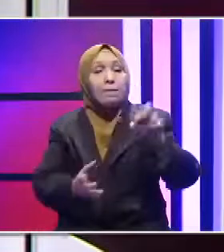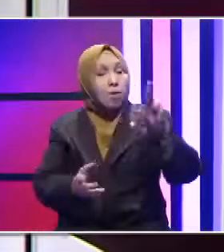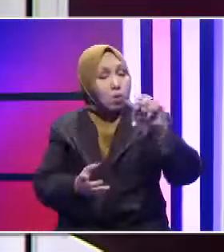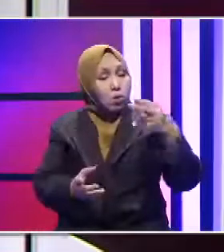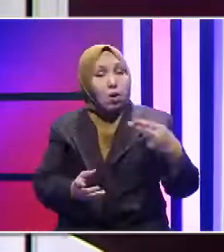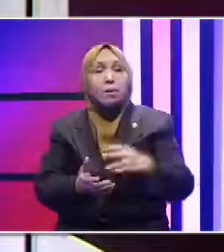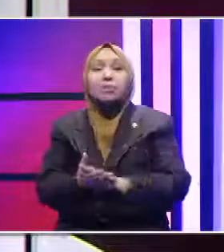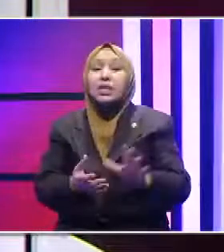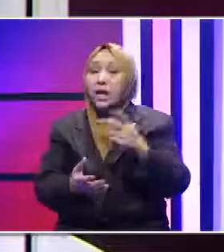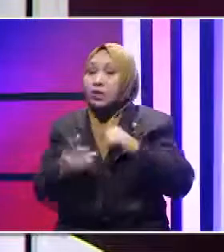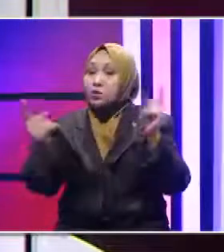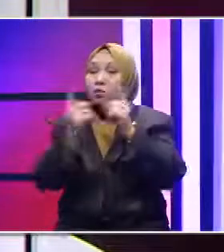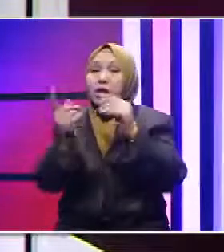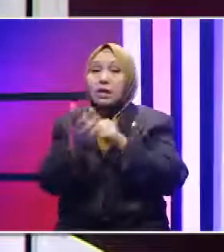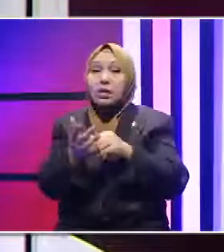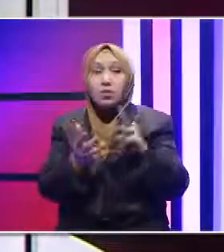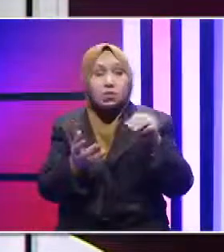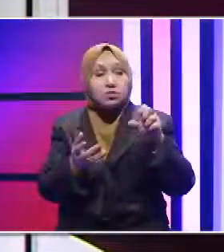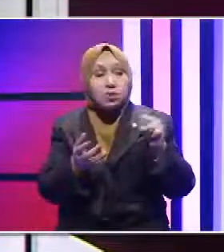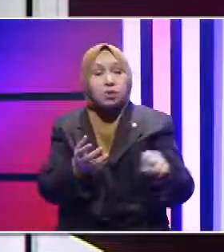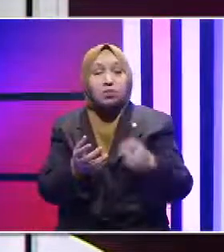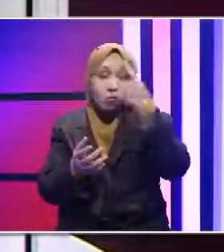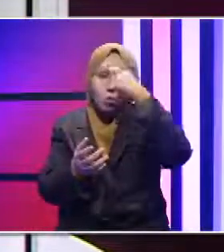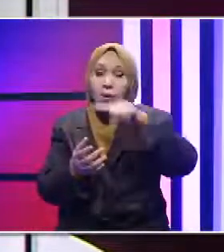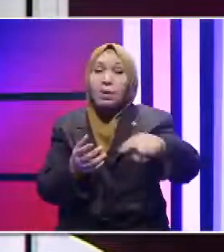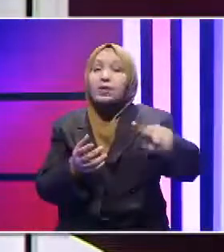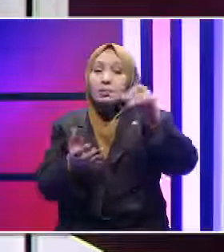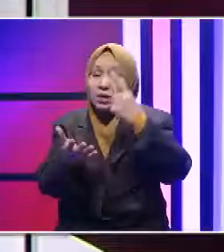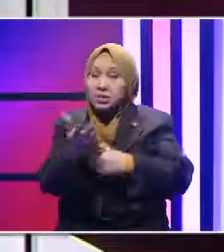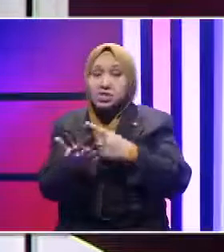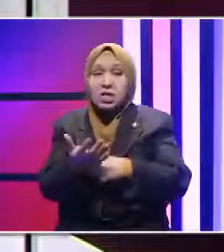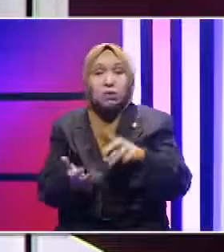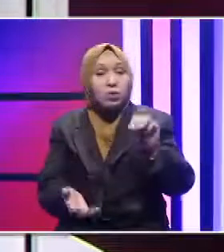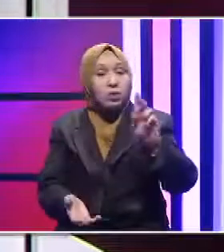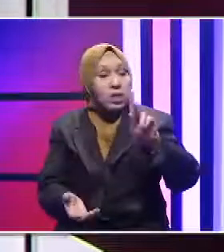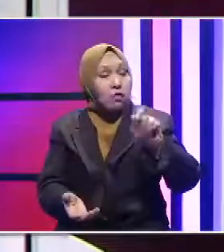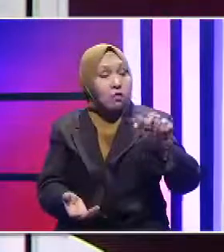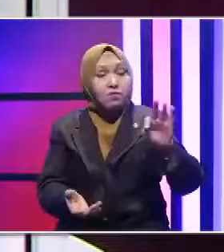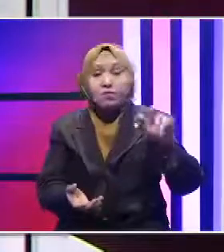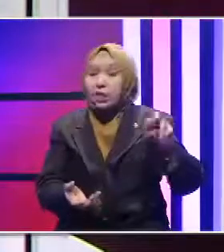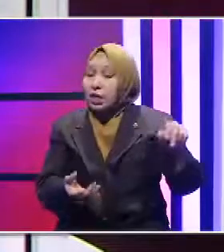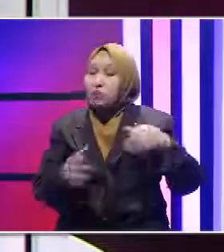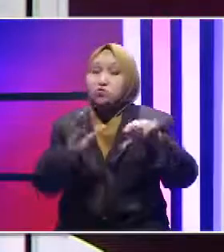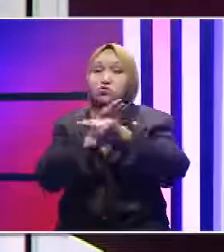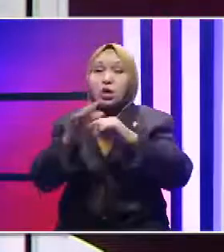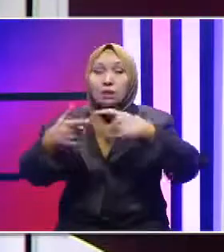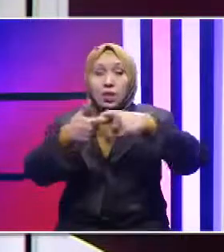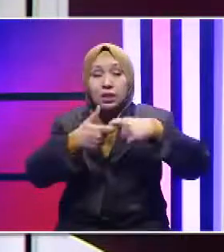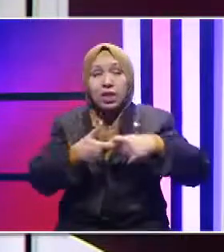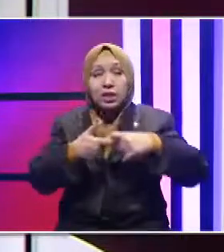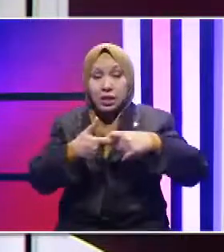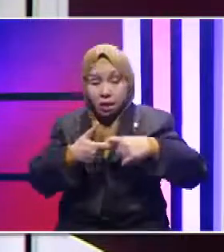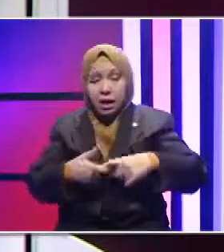lafi naim. Kita bertemu lagi dalam halaman seterusnya untuk berbincang tentang Al-Mutaffifin, satu surah berkaitan dengan integriti